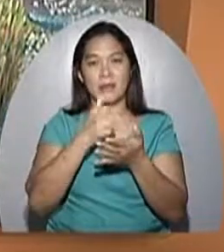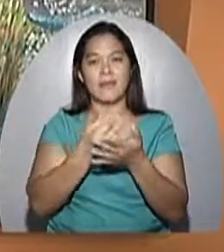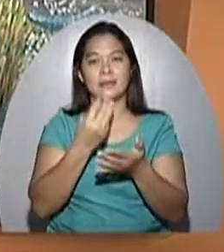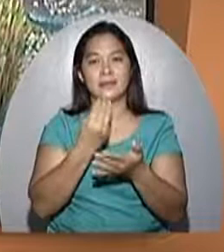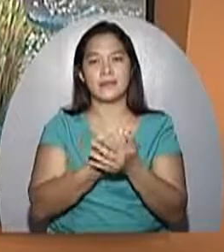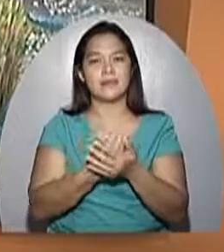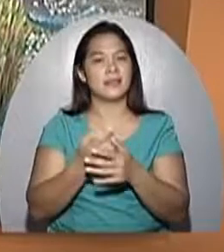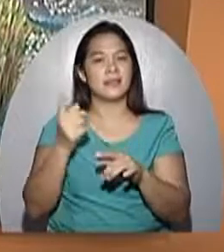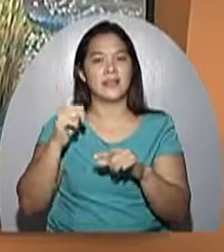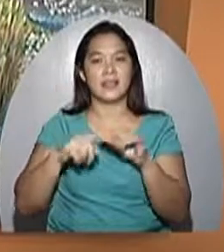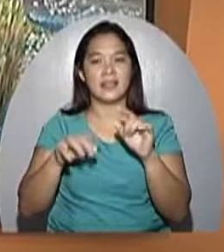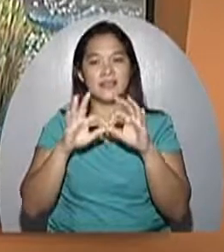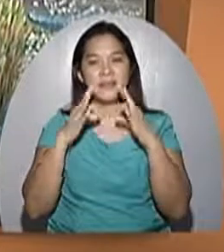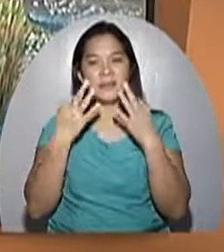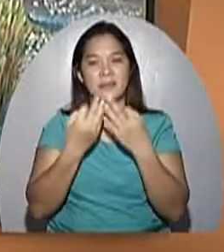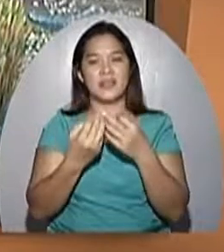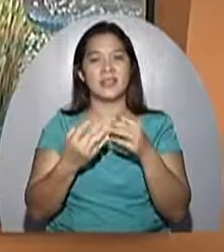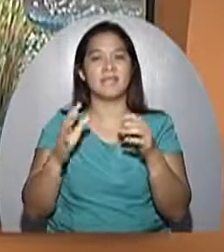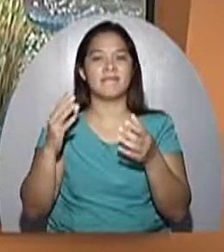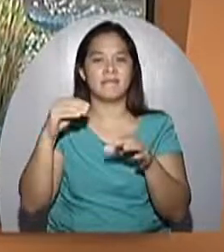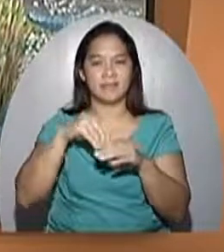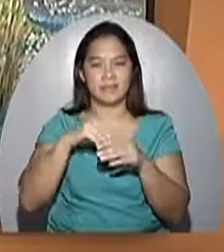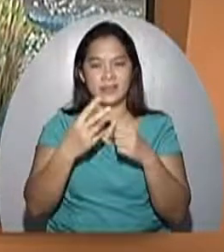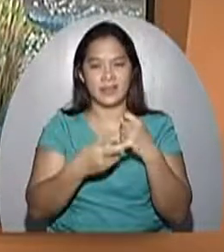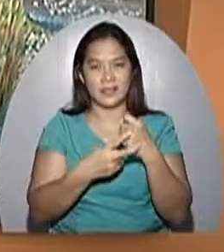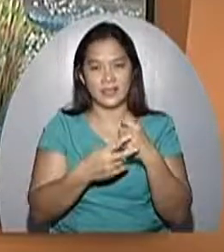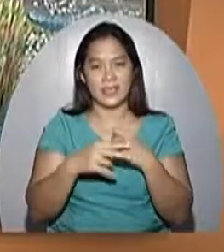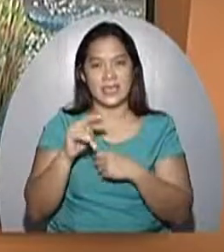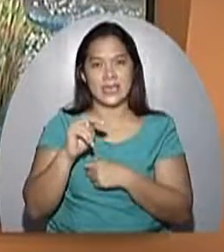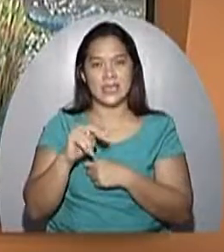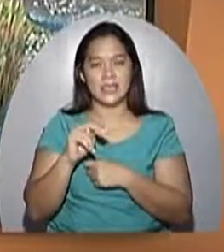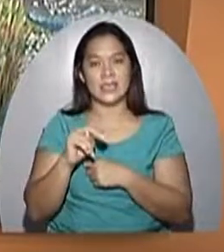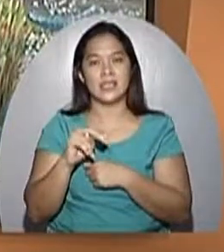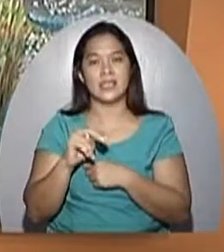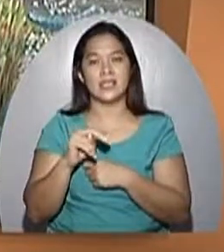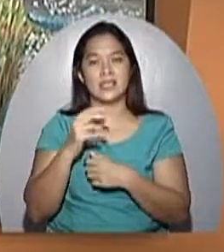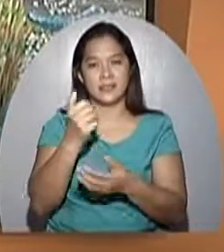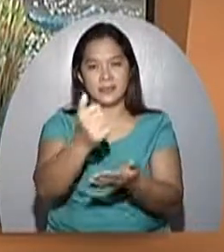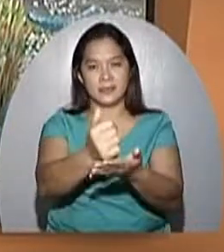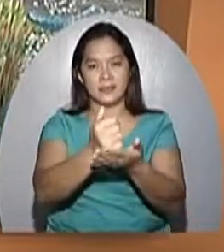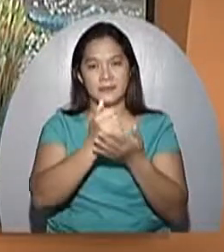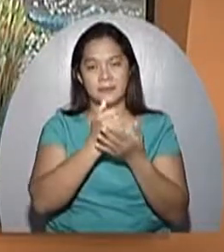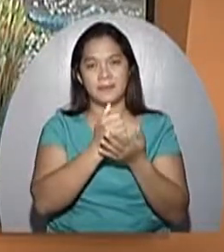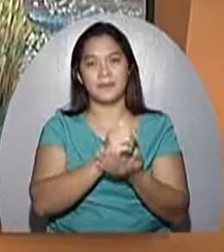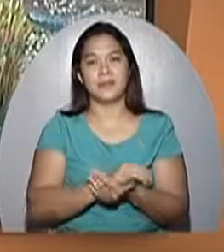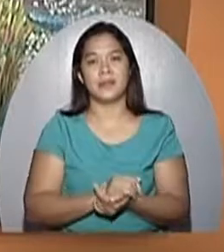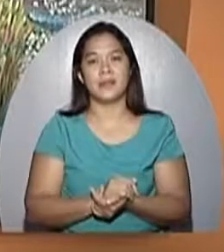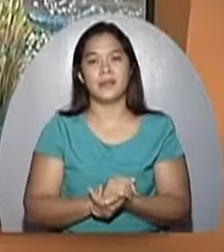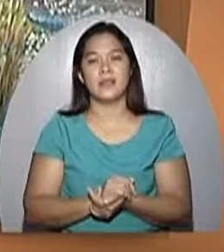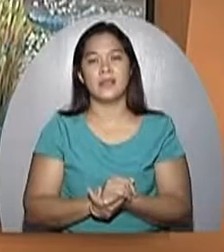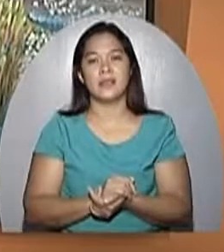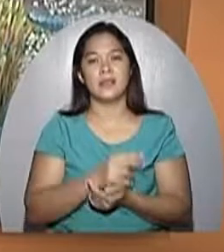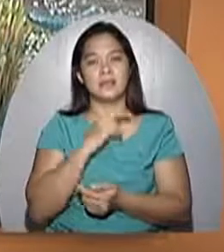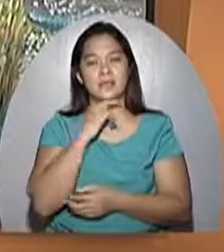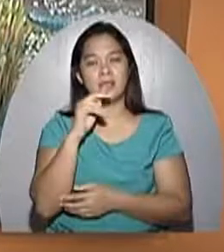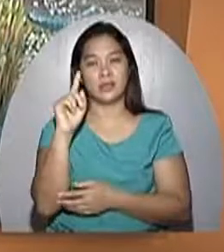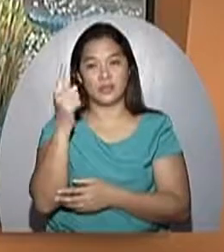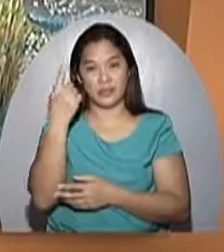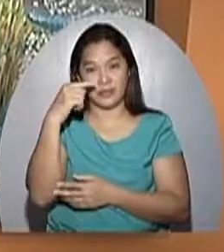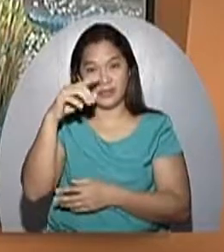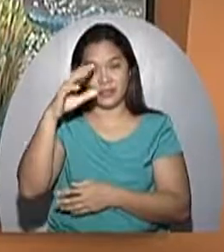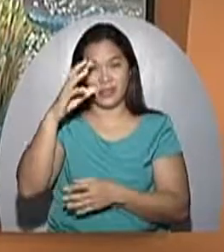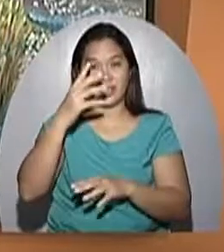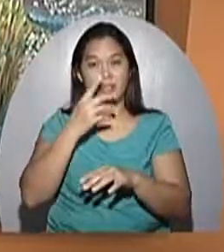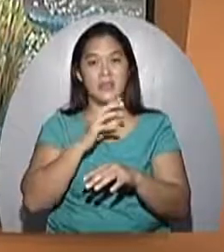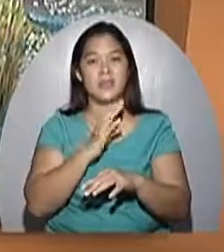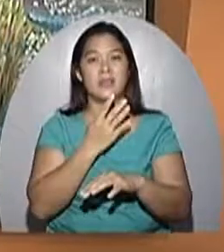hindi kaya ng kanyang pamilya na maipon ito. Kailangan nila ang tulong natin. Ito'y hindi lamang